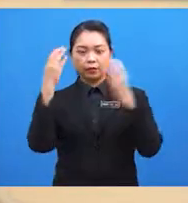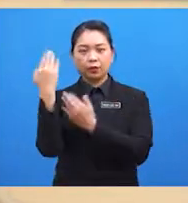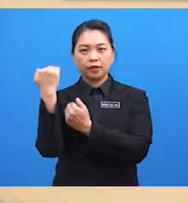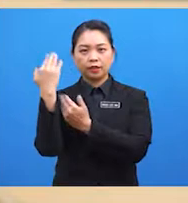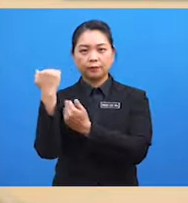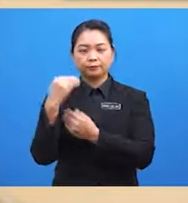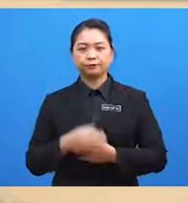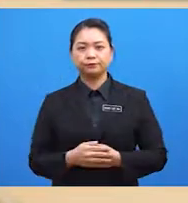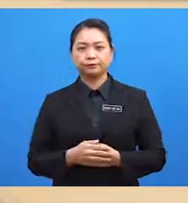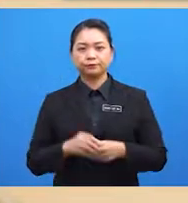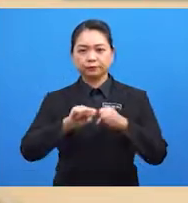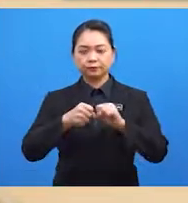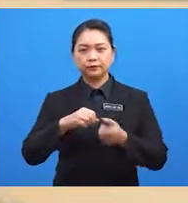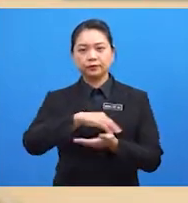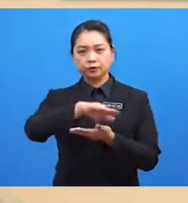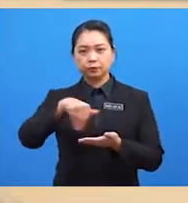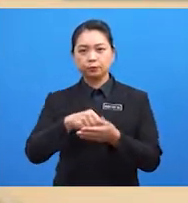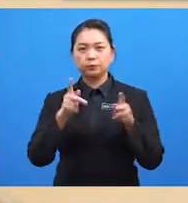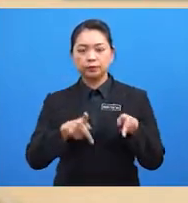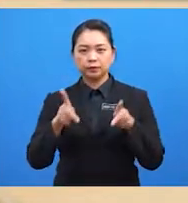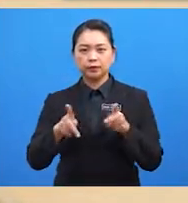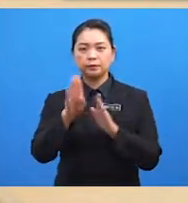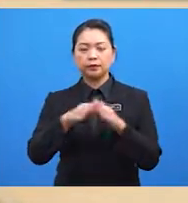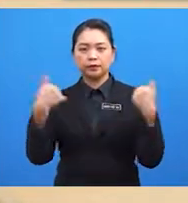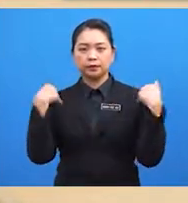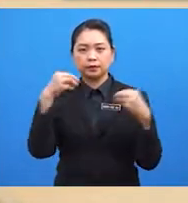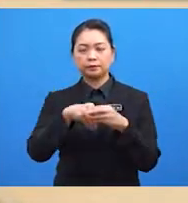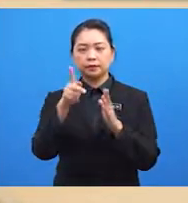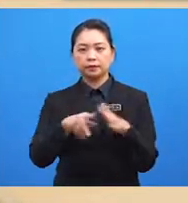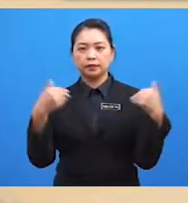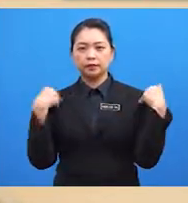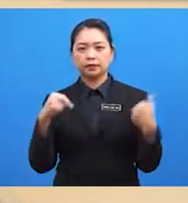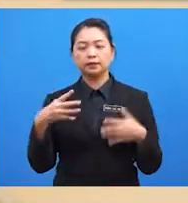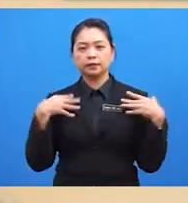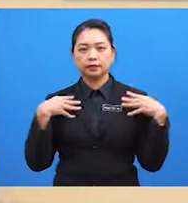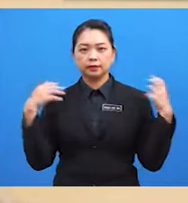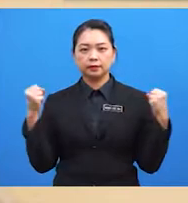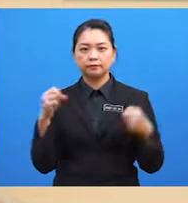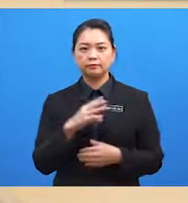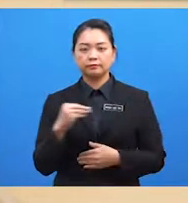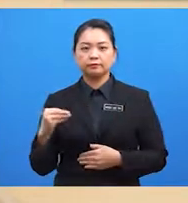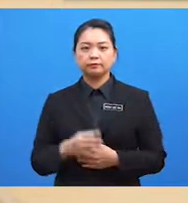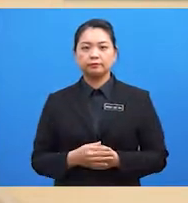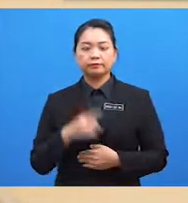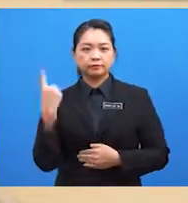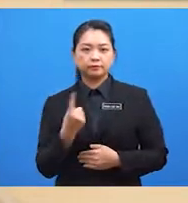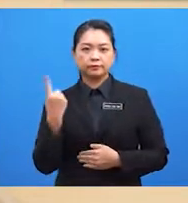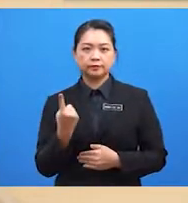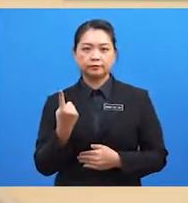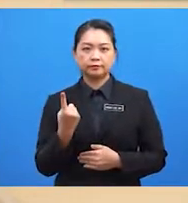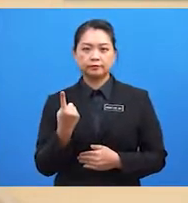berharap agar semua pelajar berada dalam keadaan sihat dan